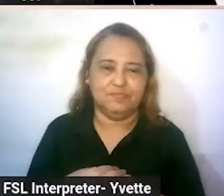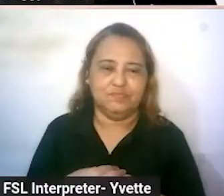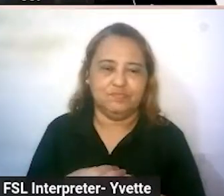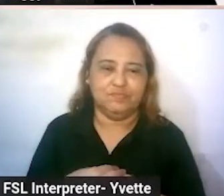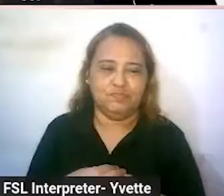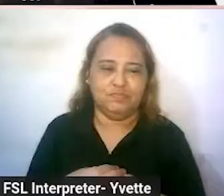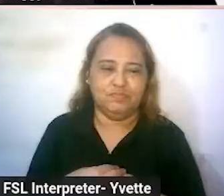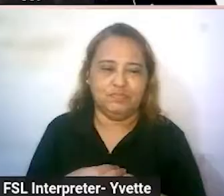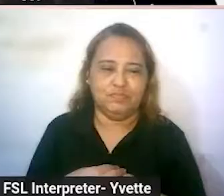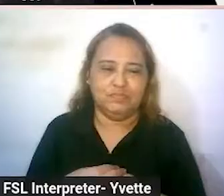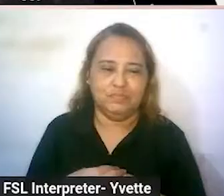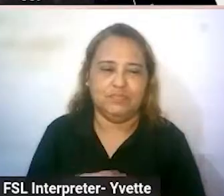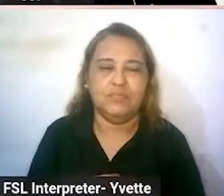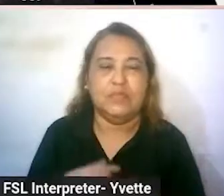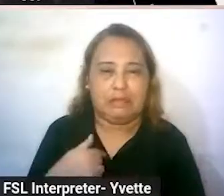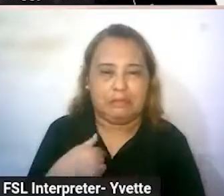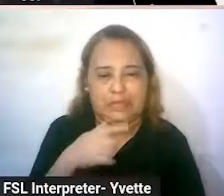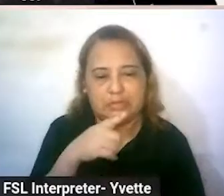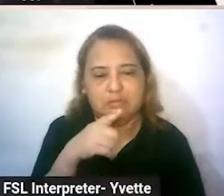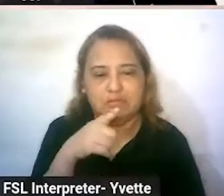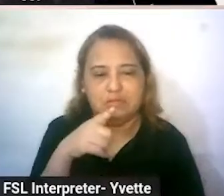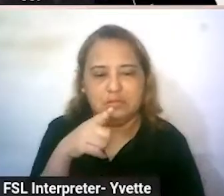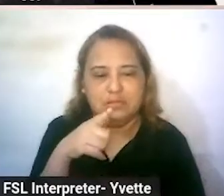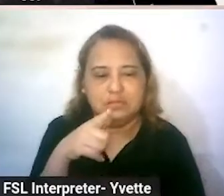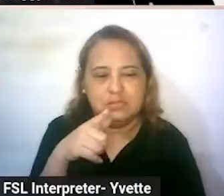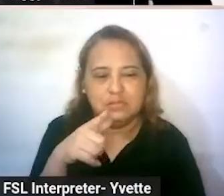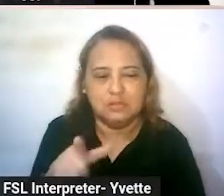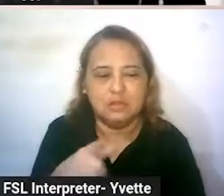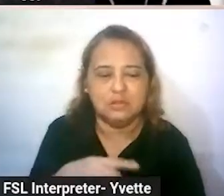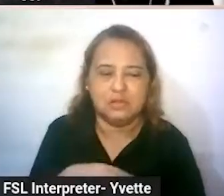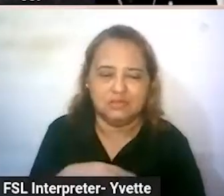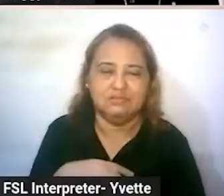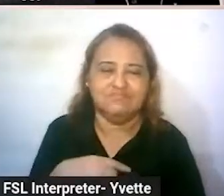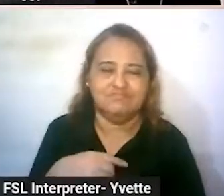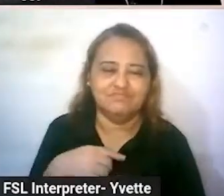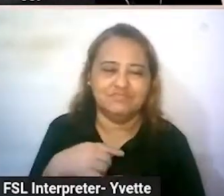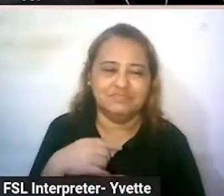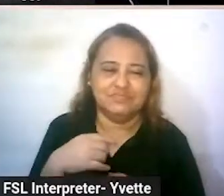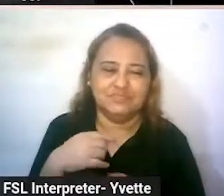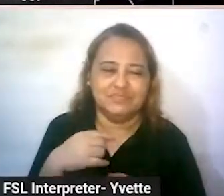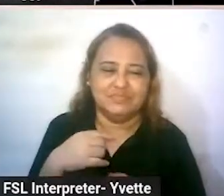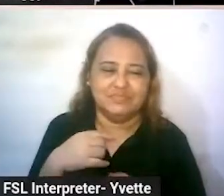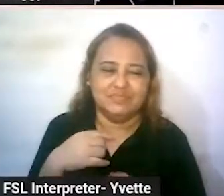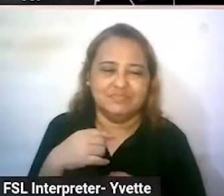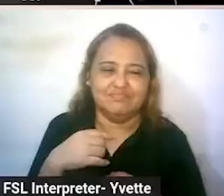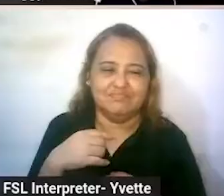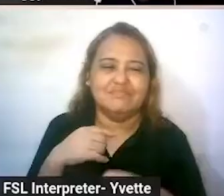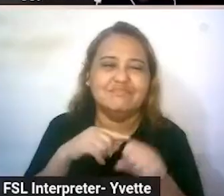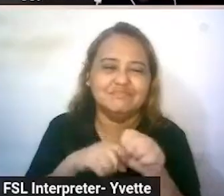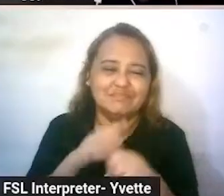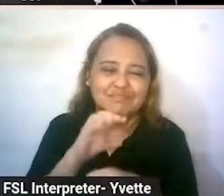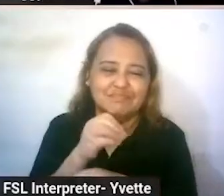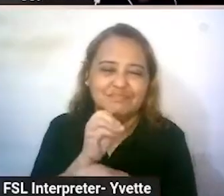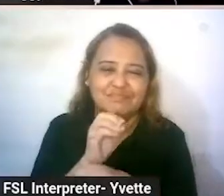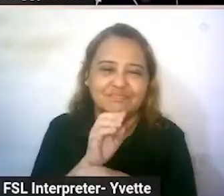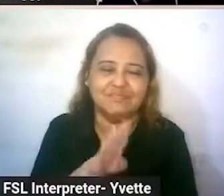I'm also lucky na nalikontahan ng walang hagdaman na nag-start kay Miss Carmen